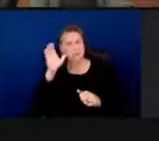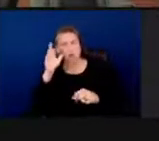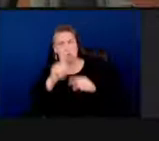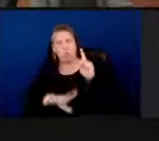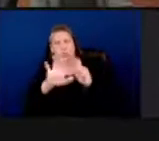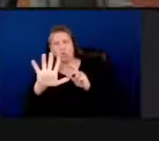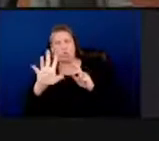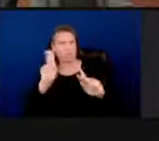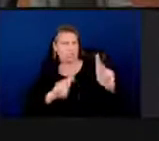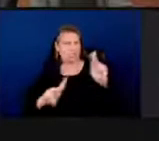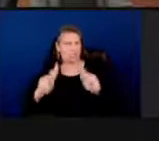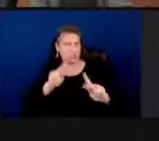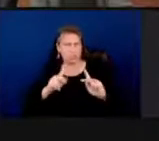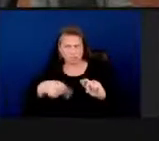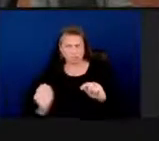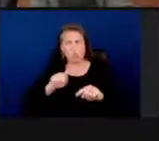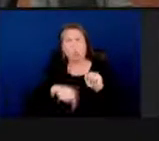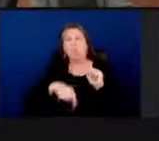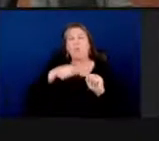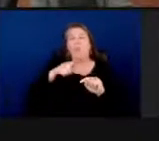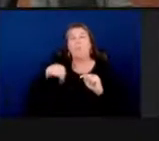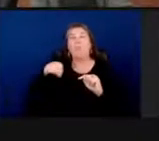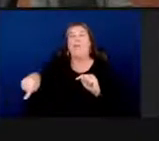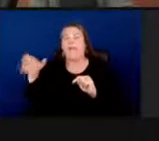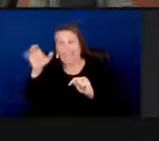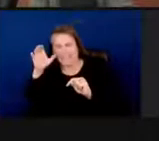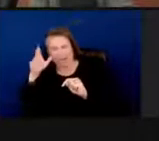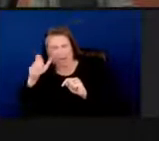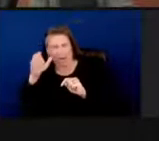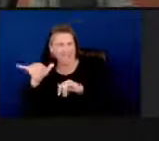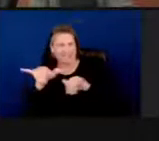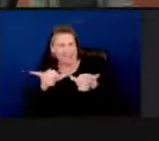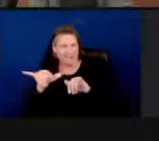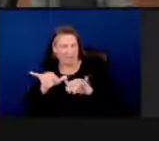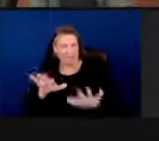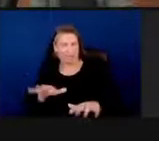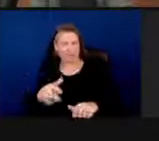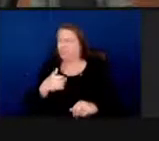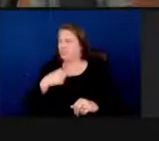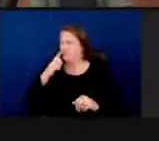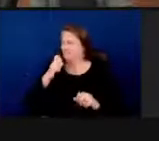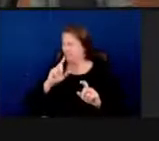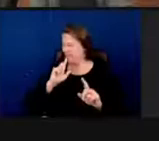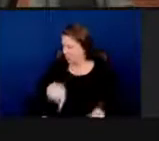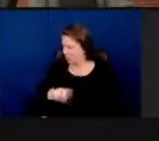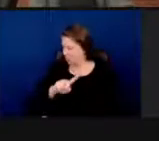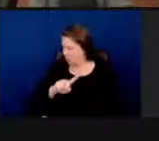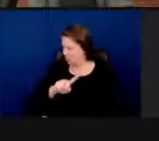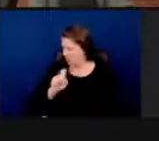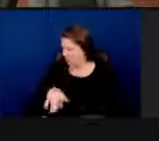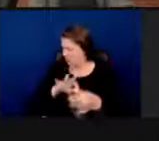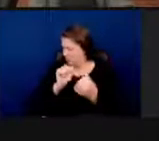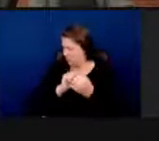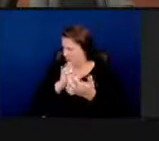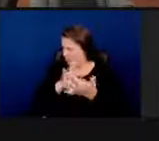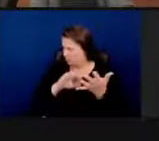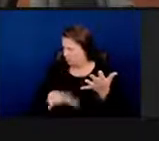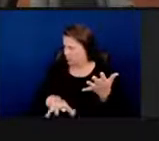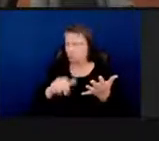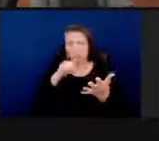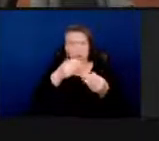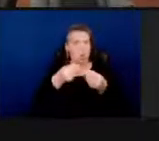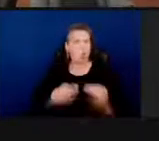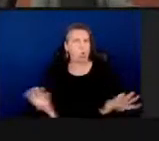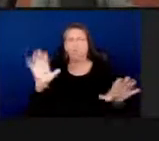Kwa kweli ni muhimu sana iwapo uko katika jamii na unasikiliza